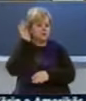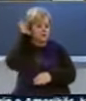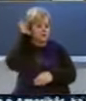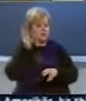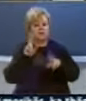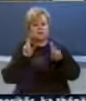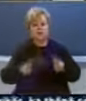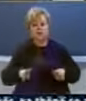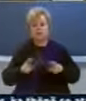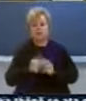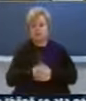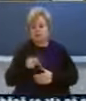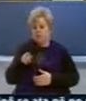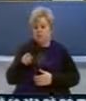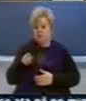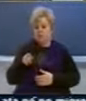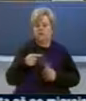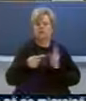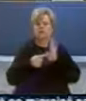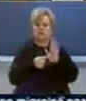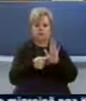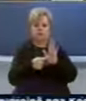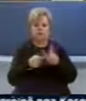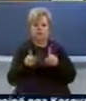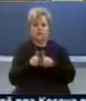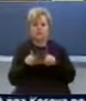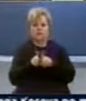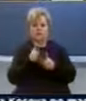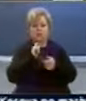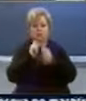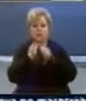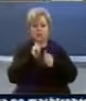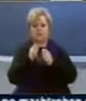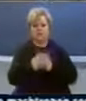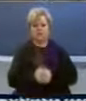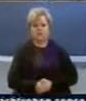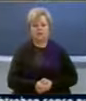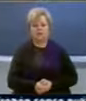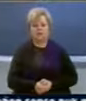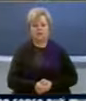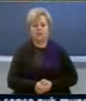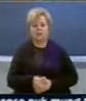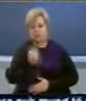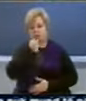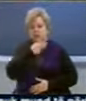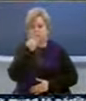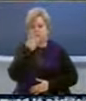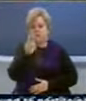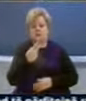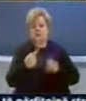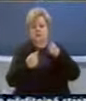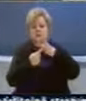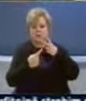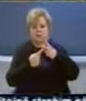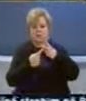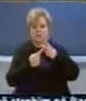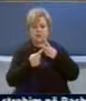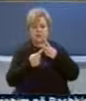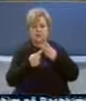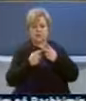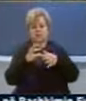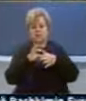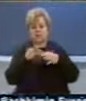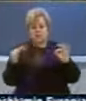sigurisht kjo po reflekton edhe në këtë marrëveshje ato çka kemi parë nga mediat si pjesë e